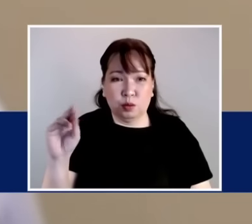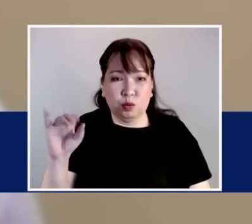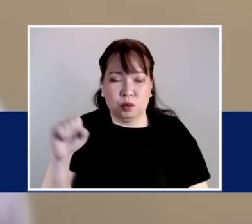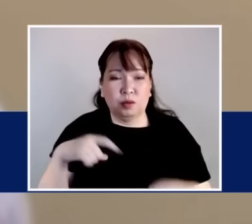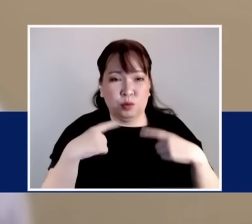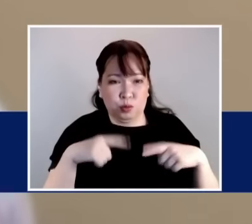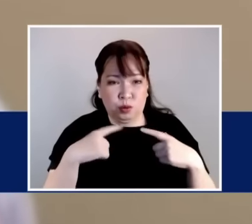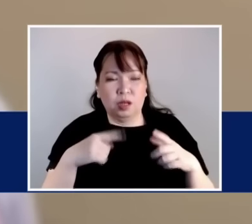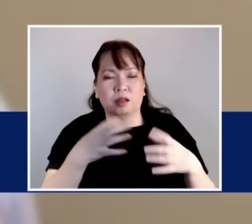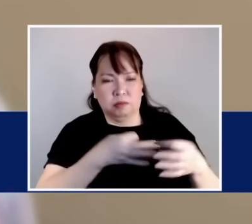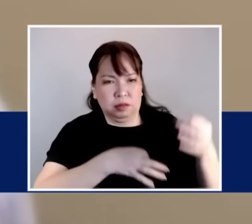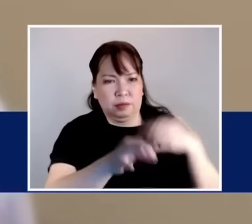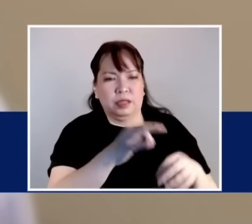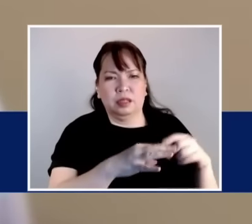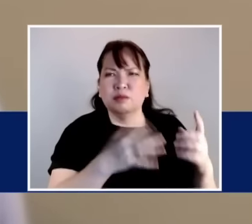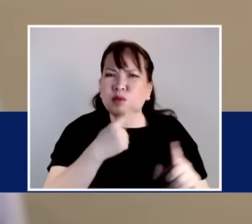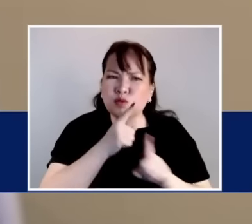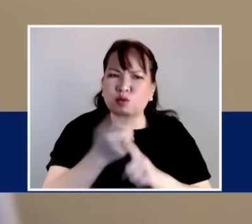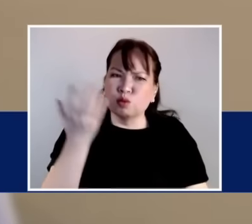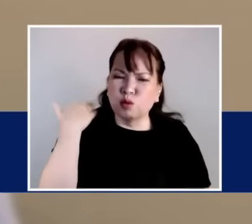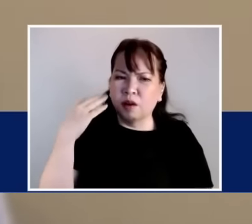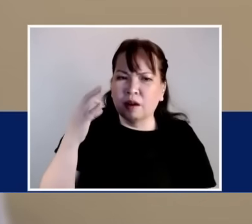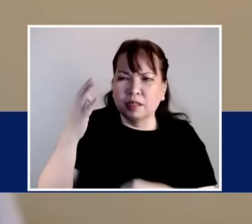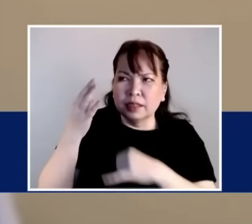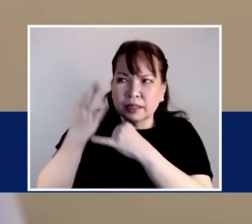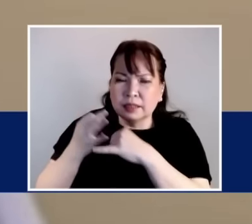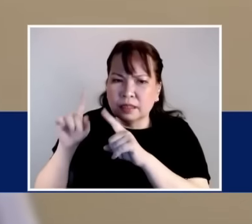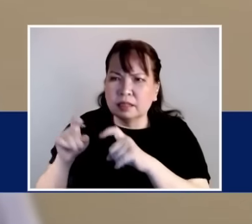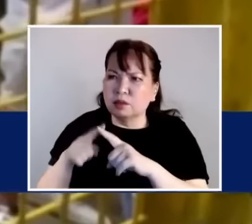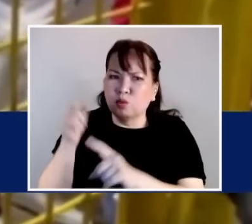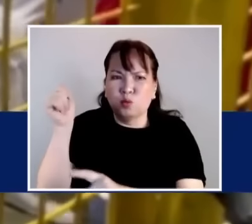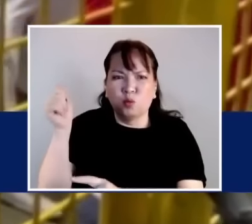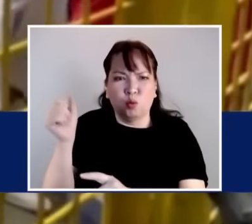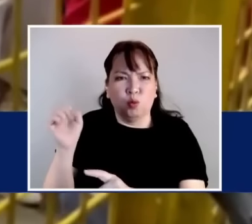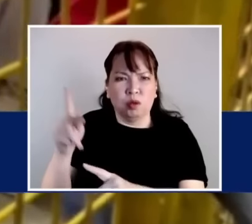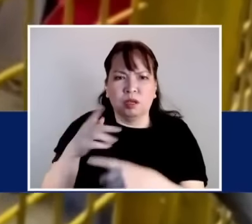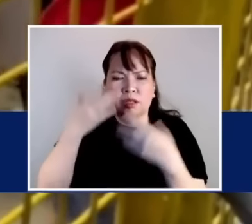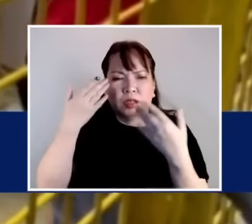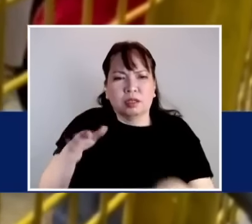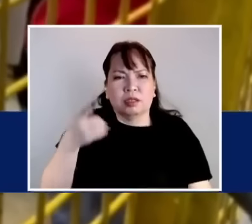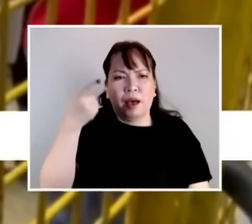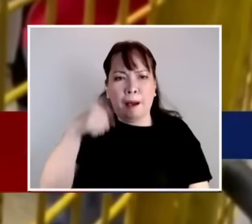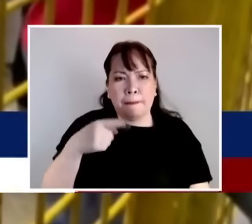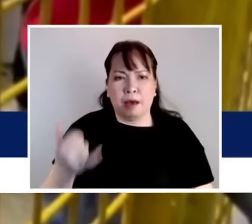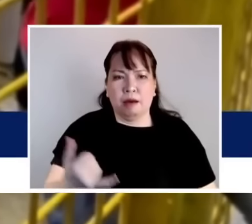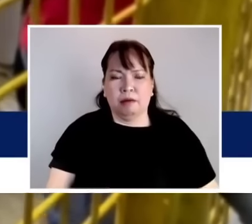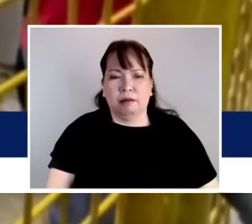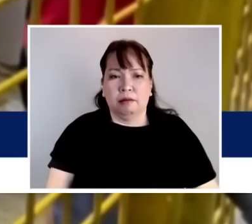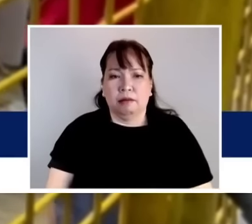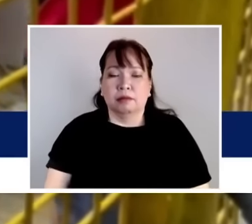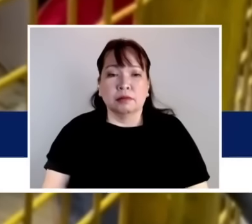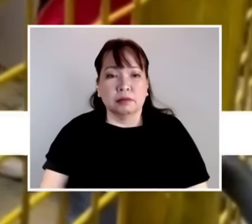final testing naman namin, and sealing, okay naman siya. Kaya nang kanina, ito no, what happened. Ilang dahil kay Lenny, umuwi na kami.